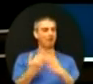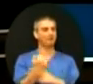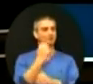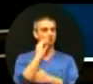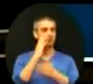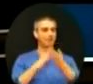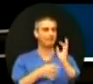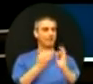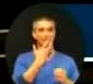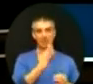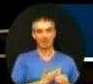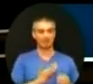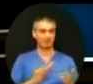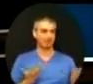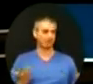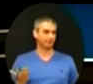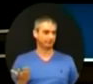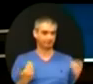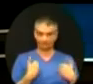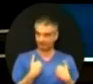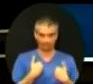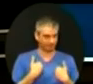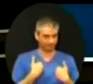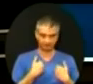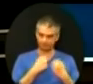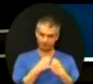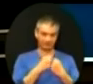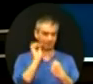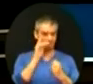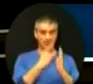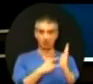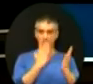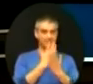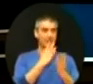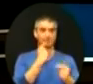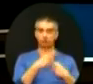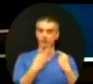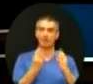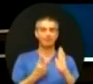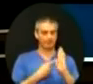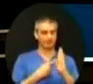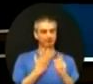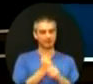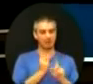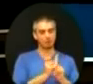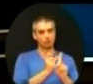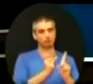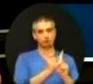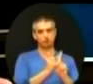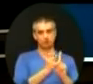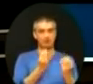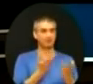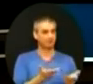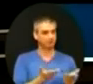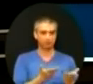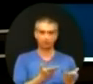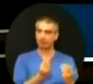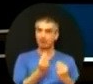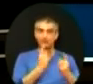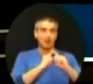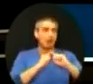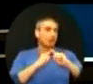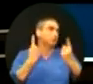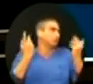סמכויות בתי הדין הרבניים. אני נאבקת נגד החוק הזה הרבה שנים, הרבה פעמים הצלחנו לסכל את המזימה הזאת. זה דבר